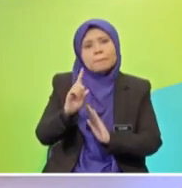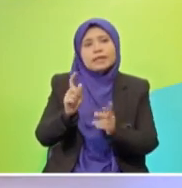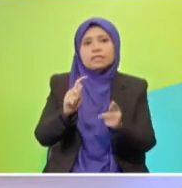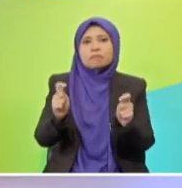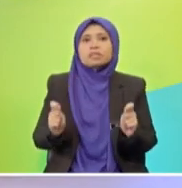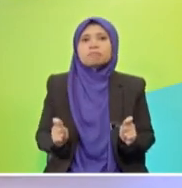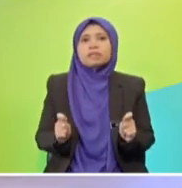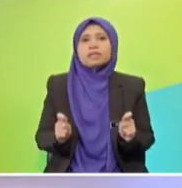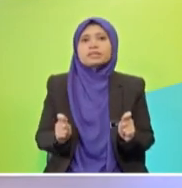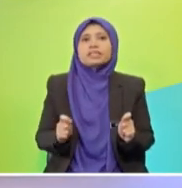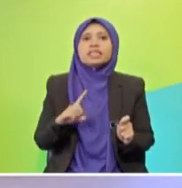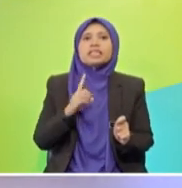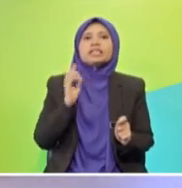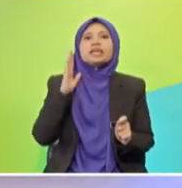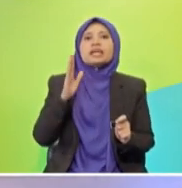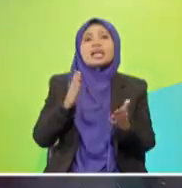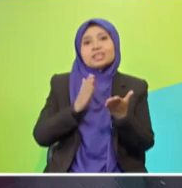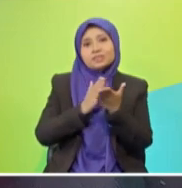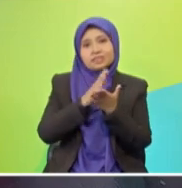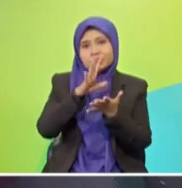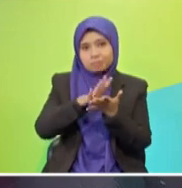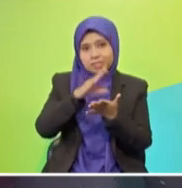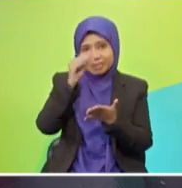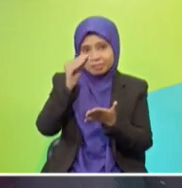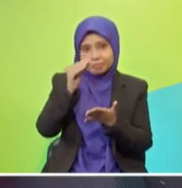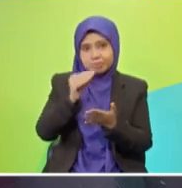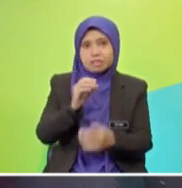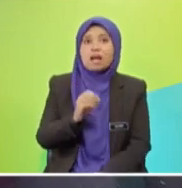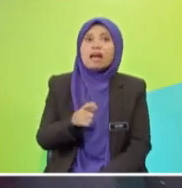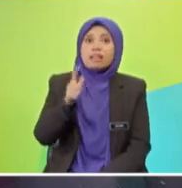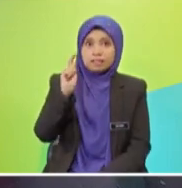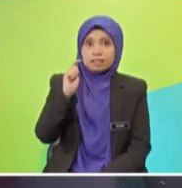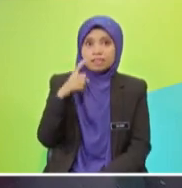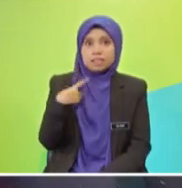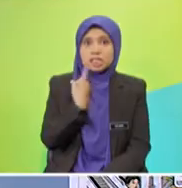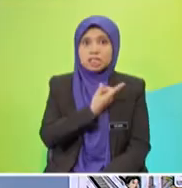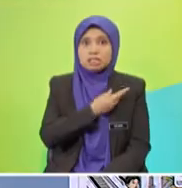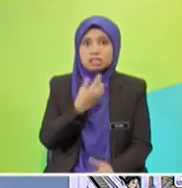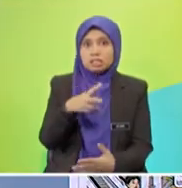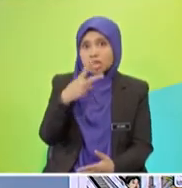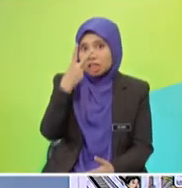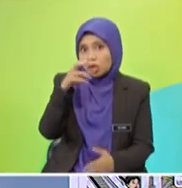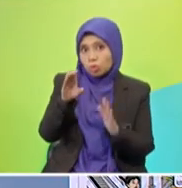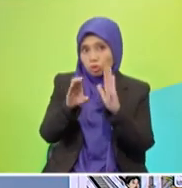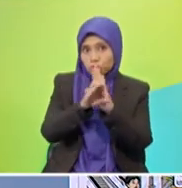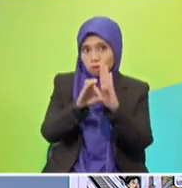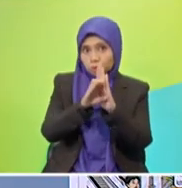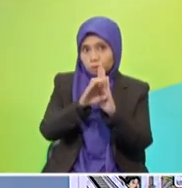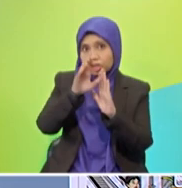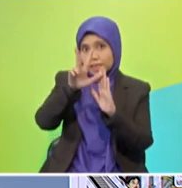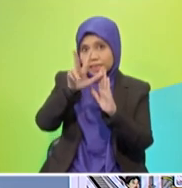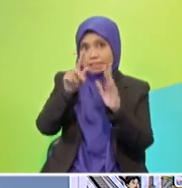teruskan kita dengan cekgu parah silahkan cekgu Oke kalau tadi kita udah tahu kan udah pagi contoh tiga tempat